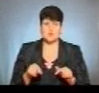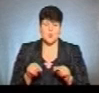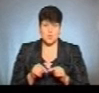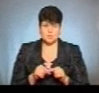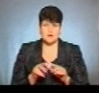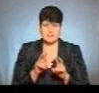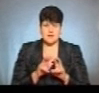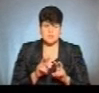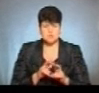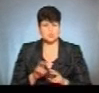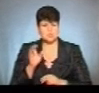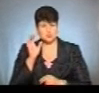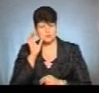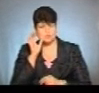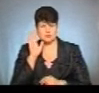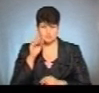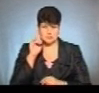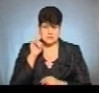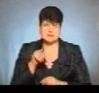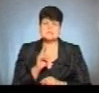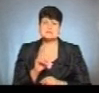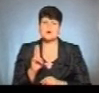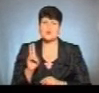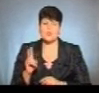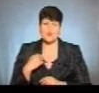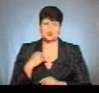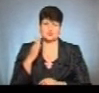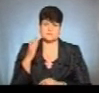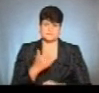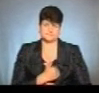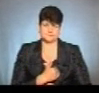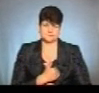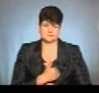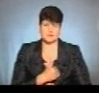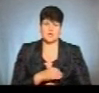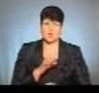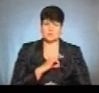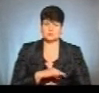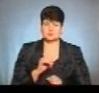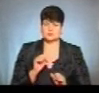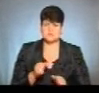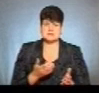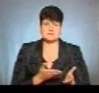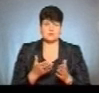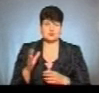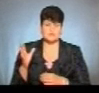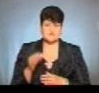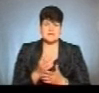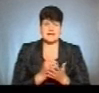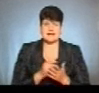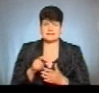власне, аналізуйте, слухайте і будете знати, за кого голосувати. А користуюсь нагодою і запрошую усіх